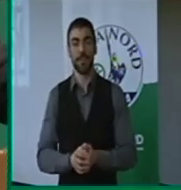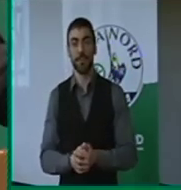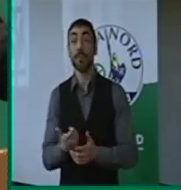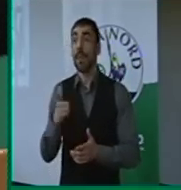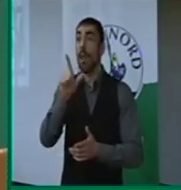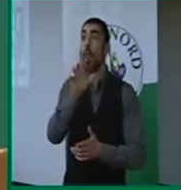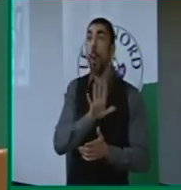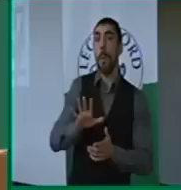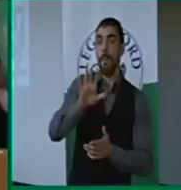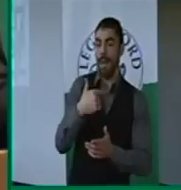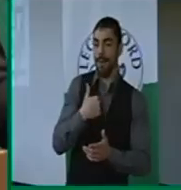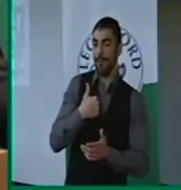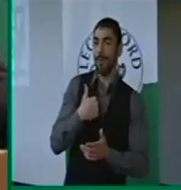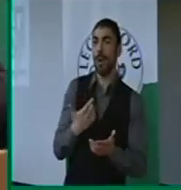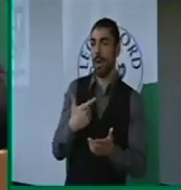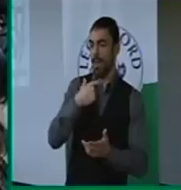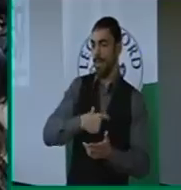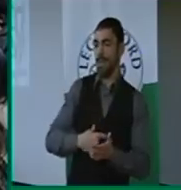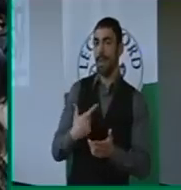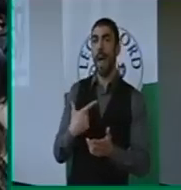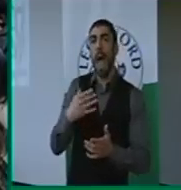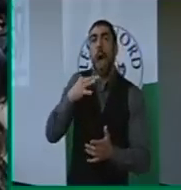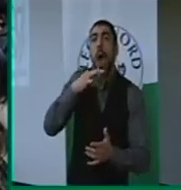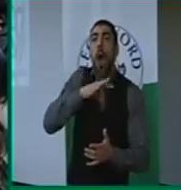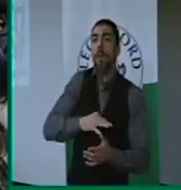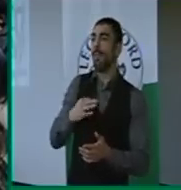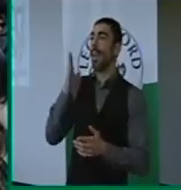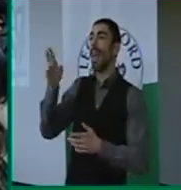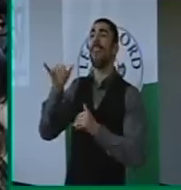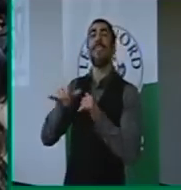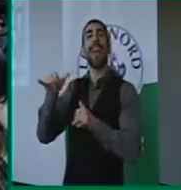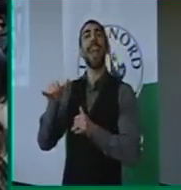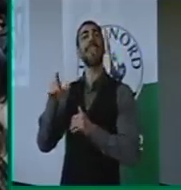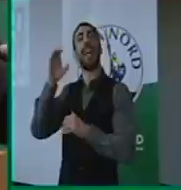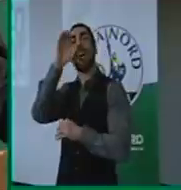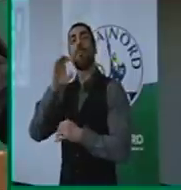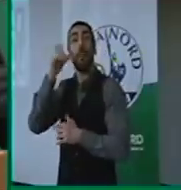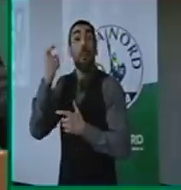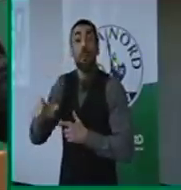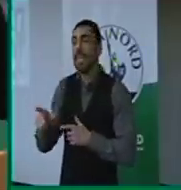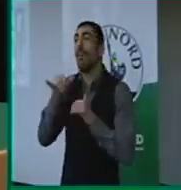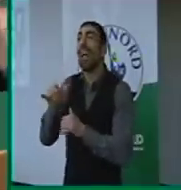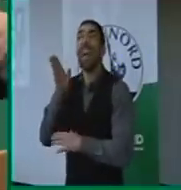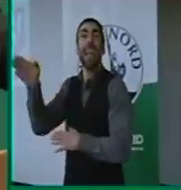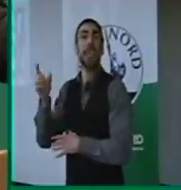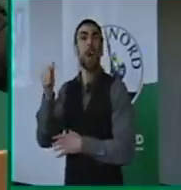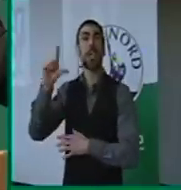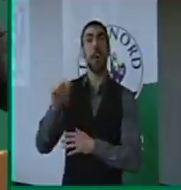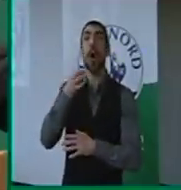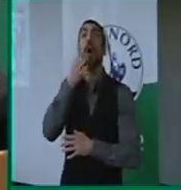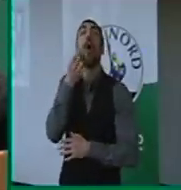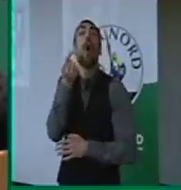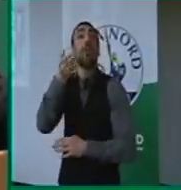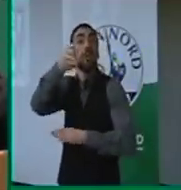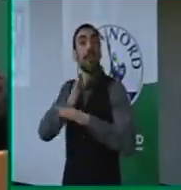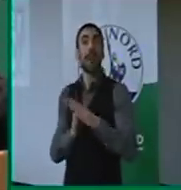Lombardo sarà convenientissimo andare in vacanza a Venezia Oh sono andato a Venezia costa pochissimo tutto costa la